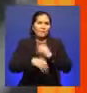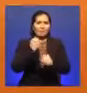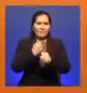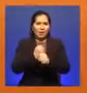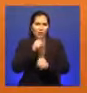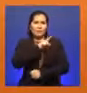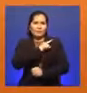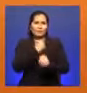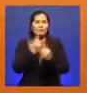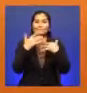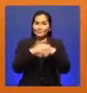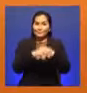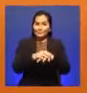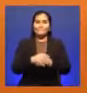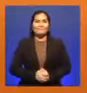งาน